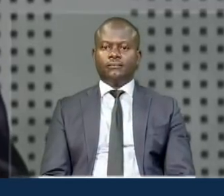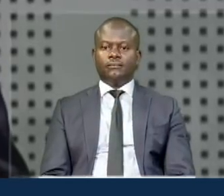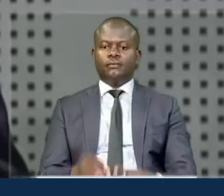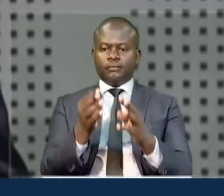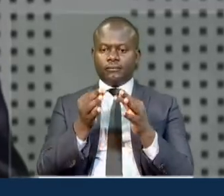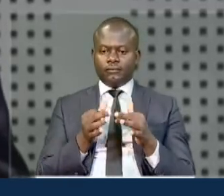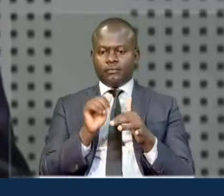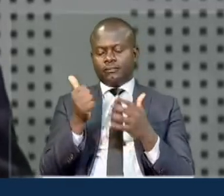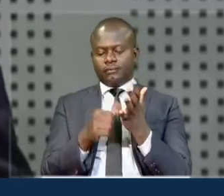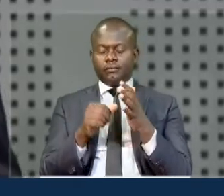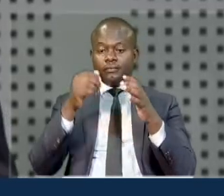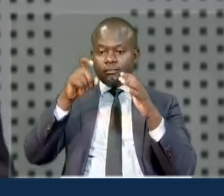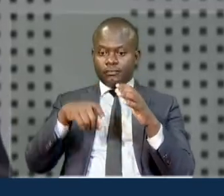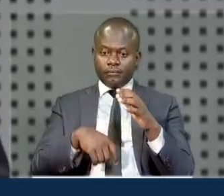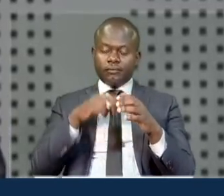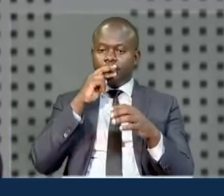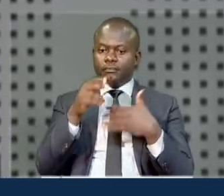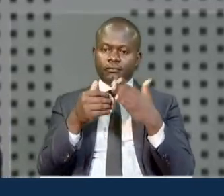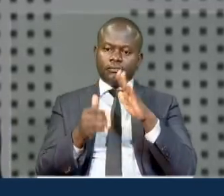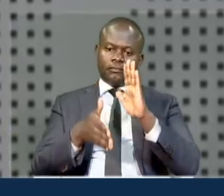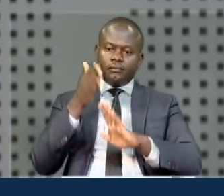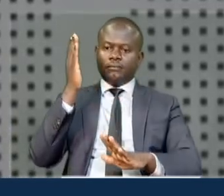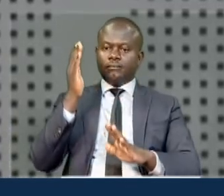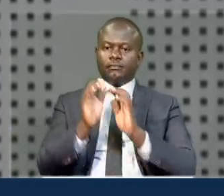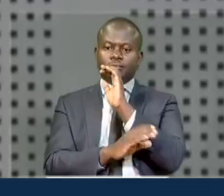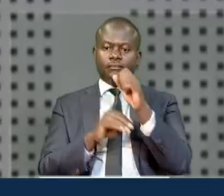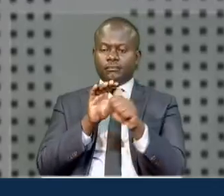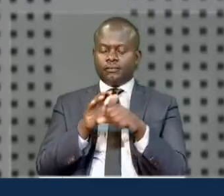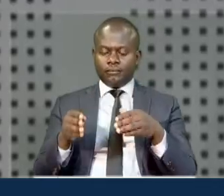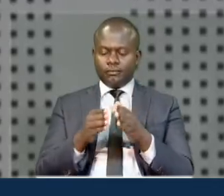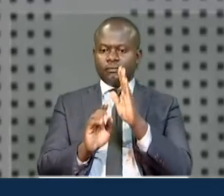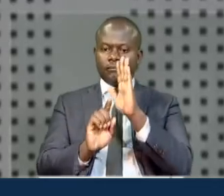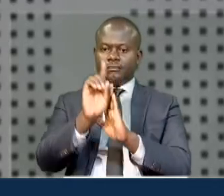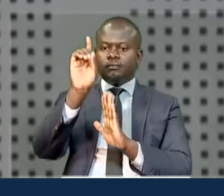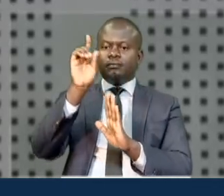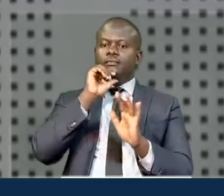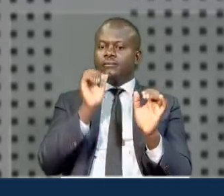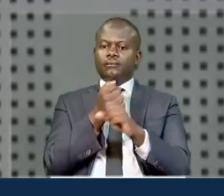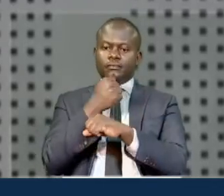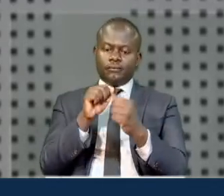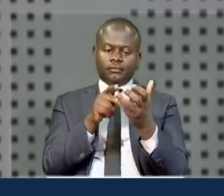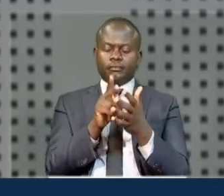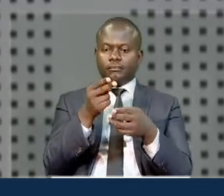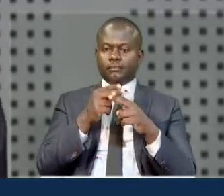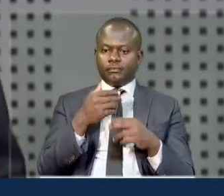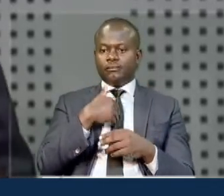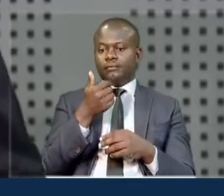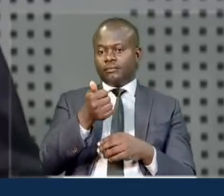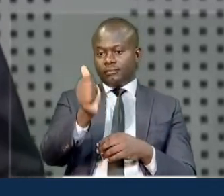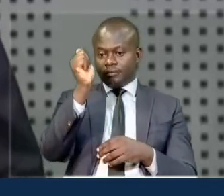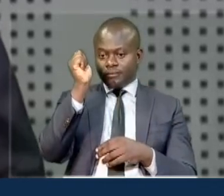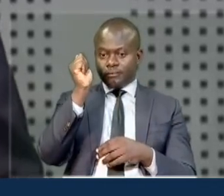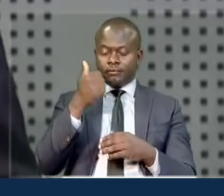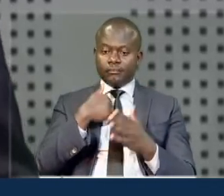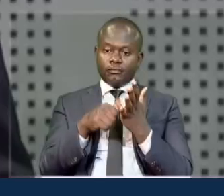Imari ni ikindi kibazo gikeneye igisubizo cyihutirwa. Ibihugu byinshi biri mu nzira y'iterambere ntibibasha kwishyura amadeni bifite.